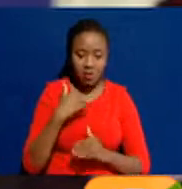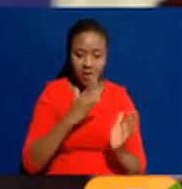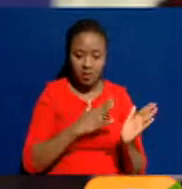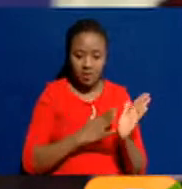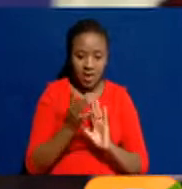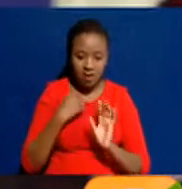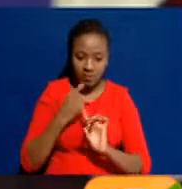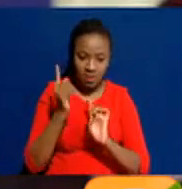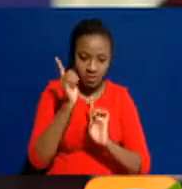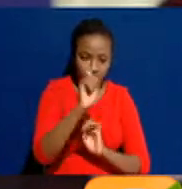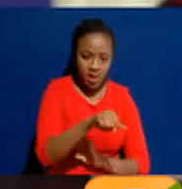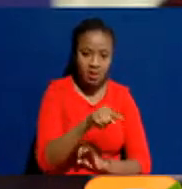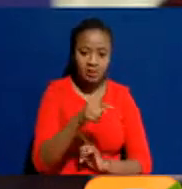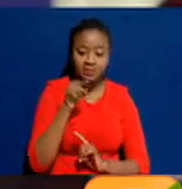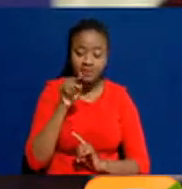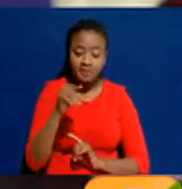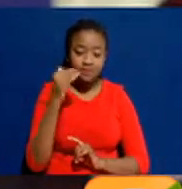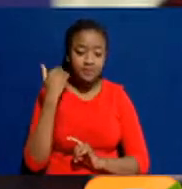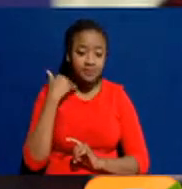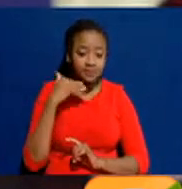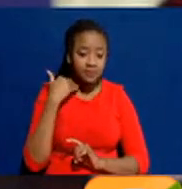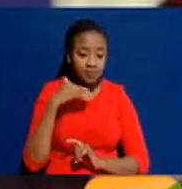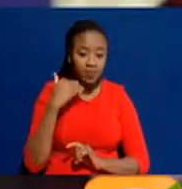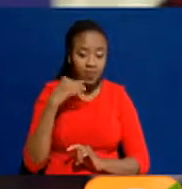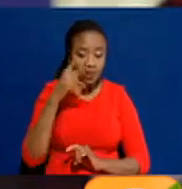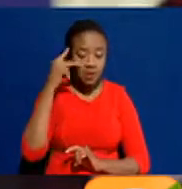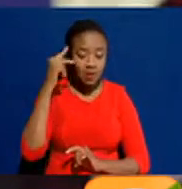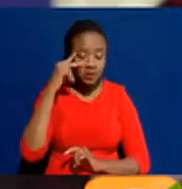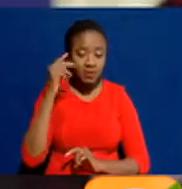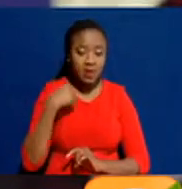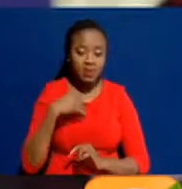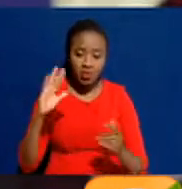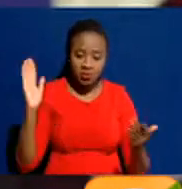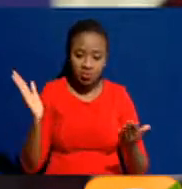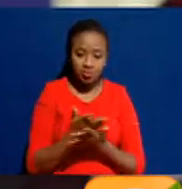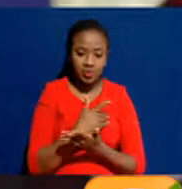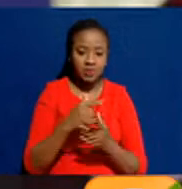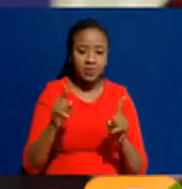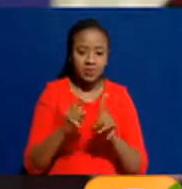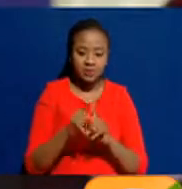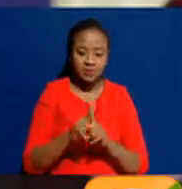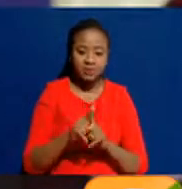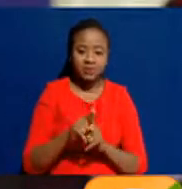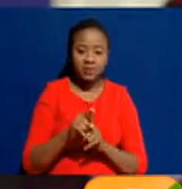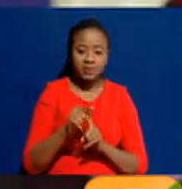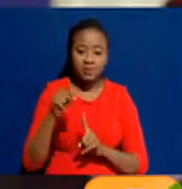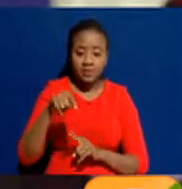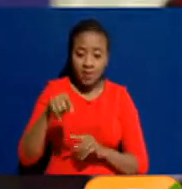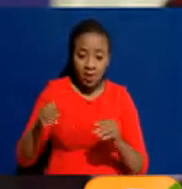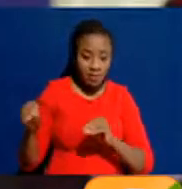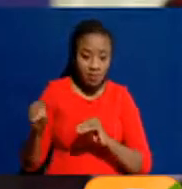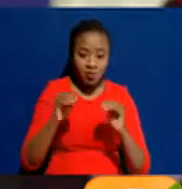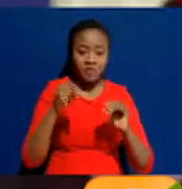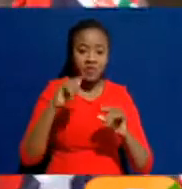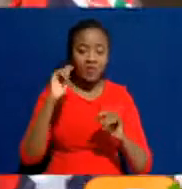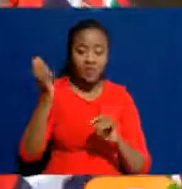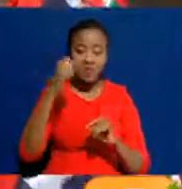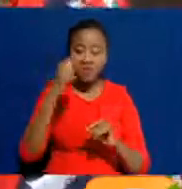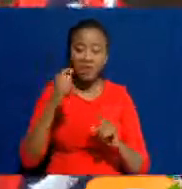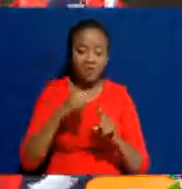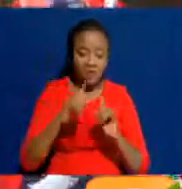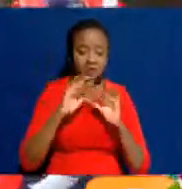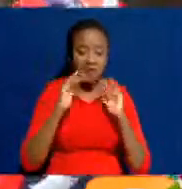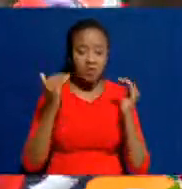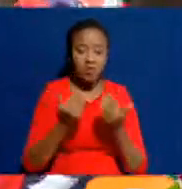Tutapambana na hii Al-Shabaab na hii wezi wa mifugo mpaka tuwatoe Kenya. Na sio Kenya pekee, tutawatoa duniani.